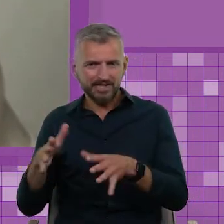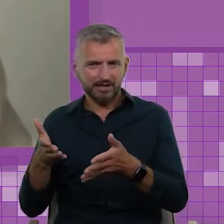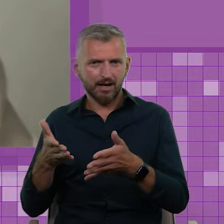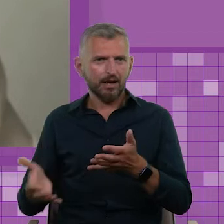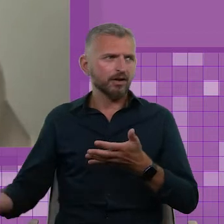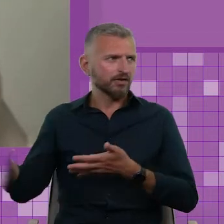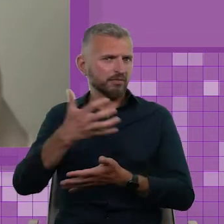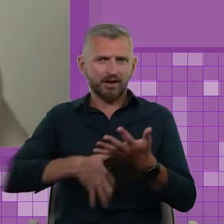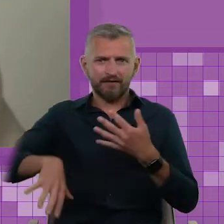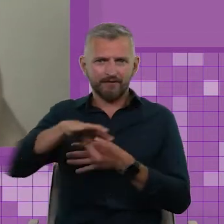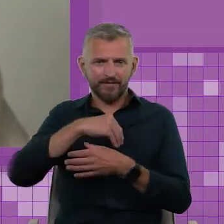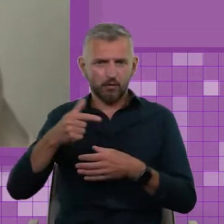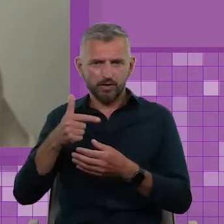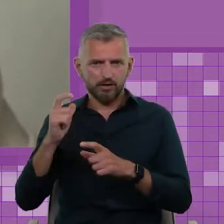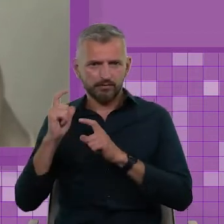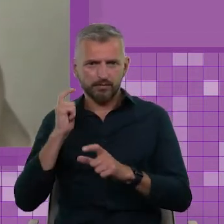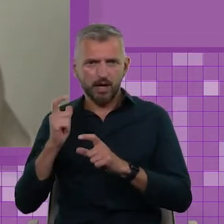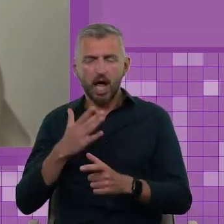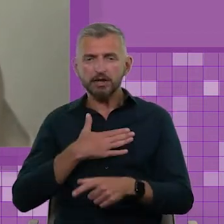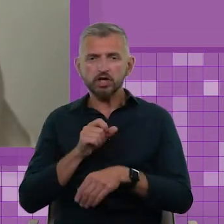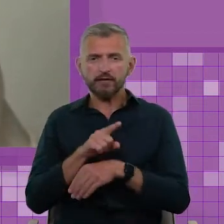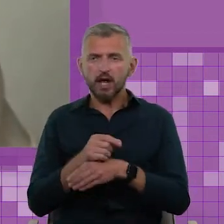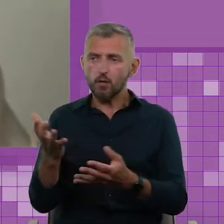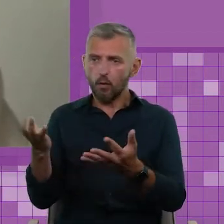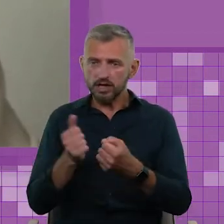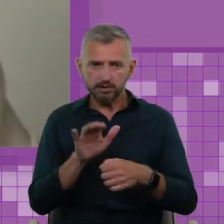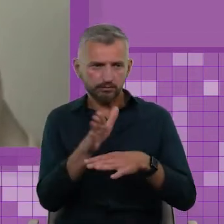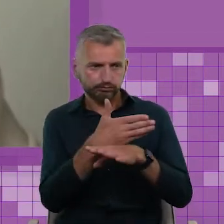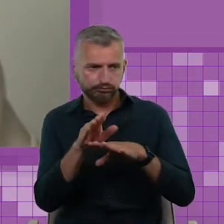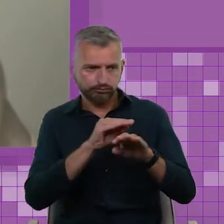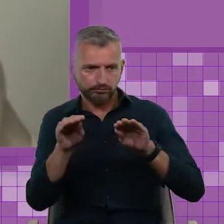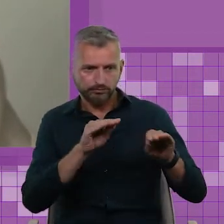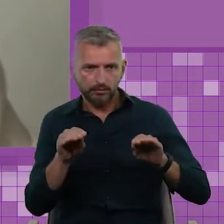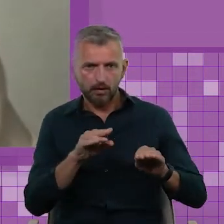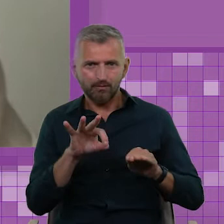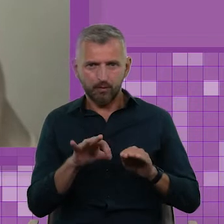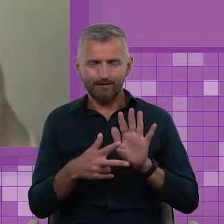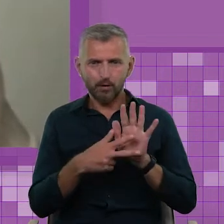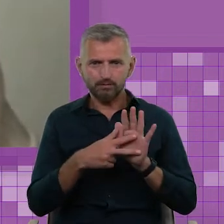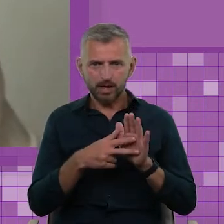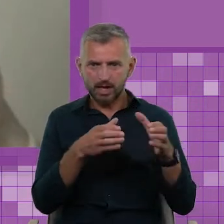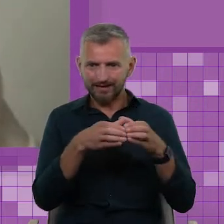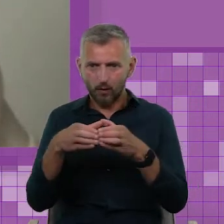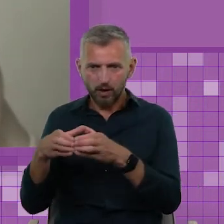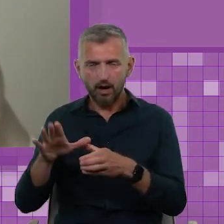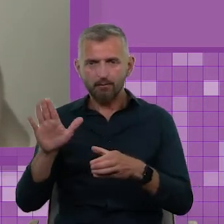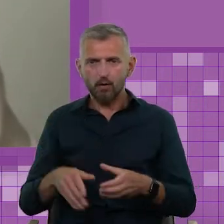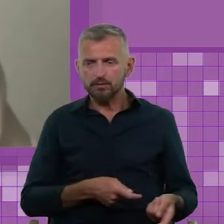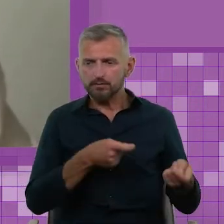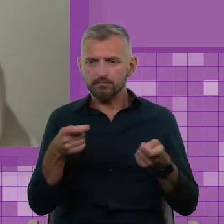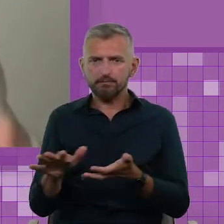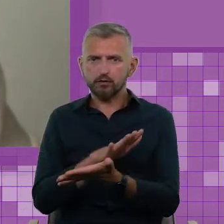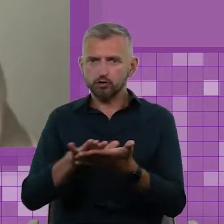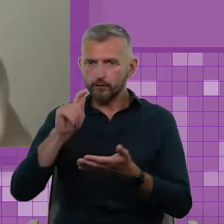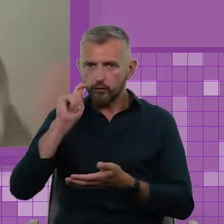всіх non-EU countries. Наше завдання – отримати, відсортувати по 7 категоріях, і потім це все доправити безкоштовно в Україні.